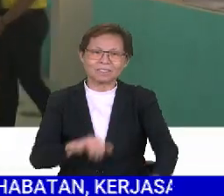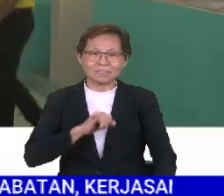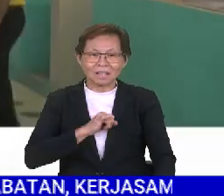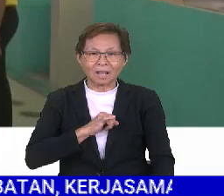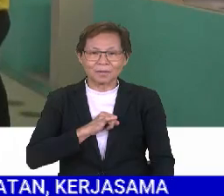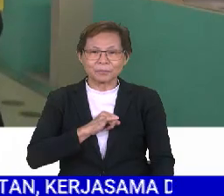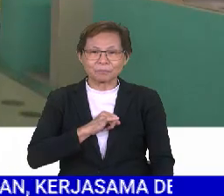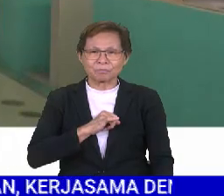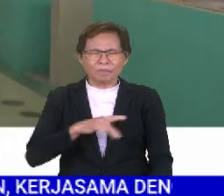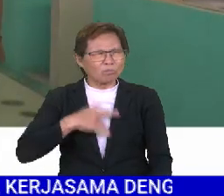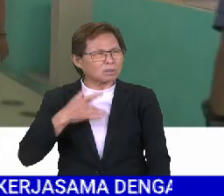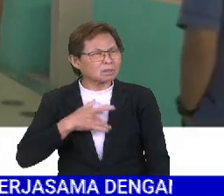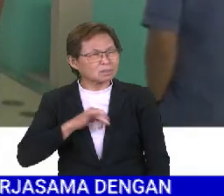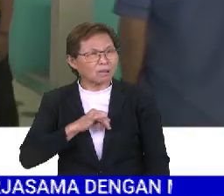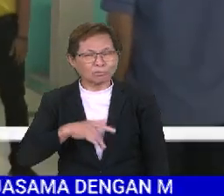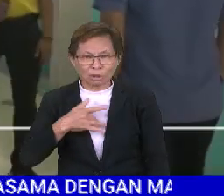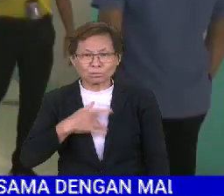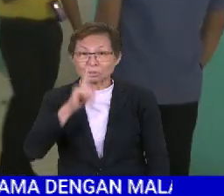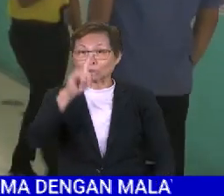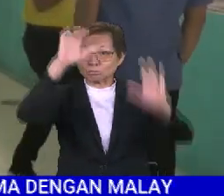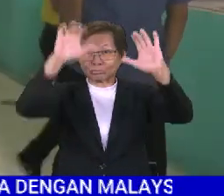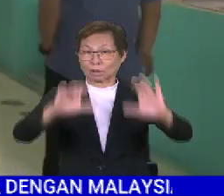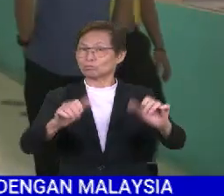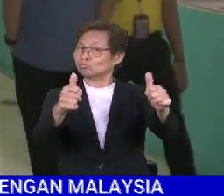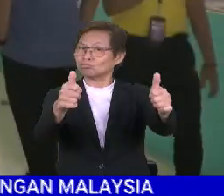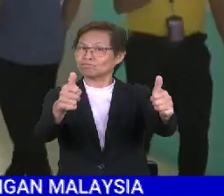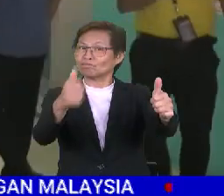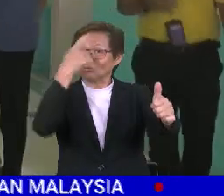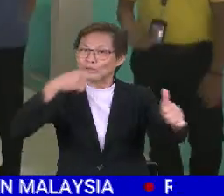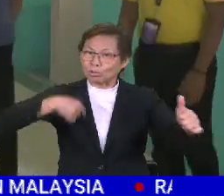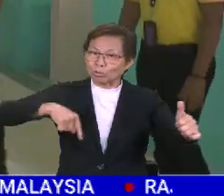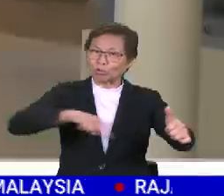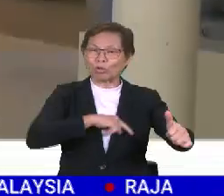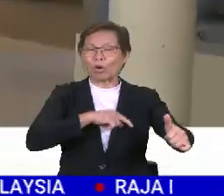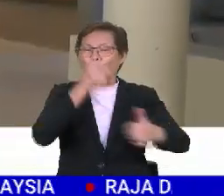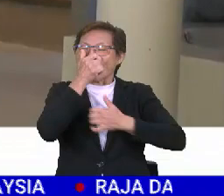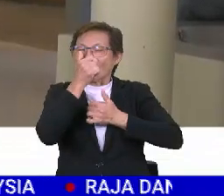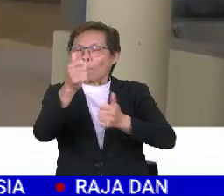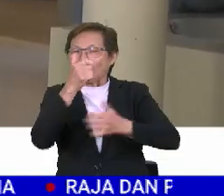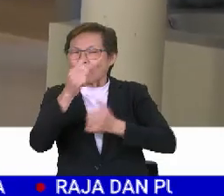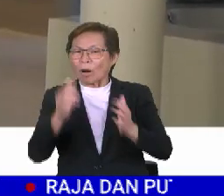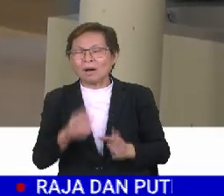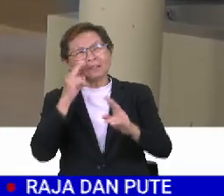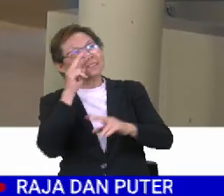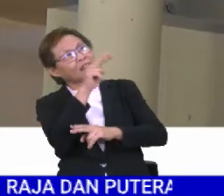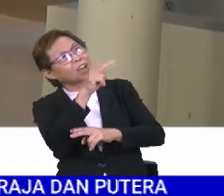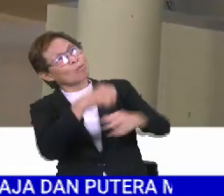saya as a footballer, saya rasa ini satu pendekatan yang baik untuk kita fans, untuk sambil kita tengok